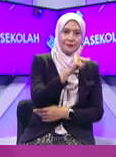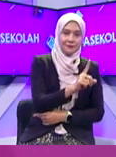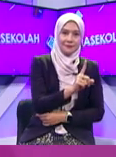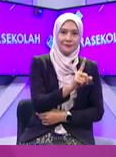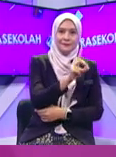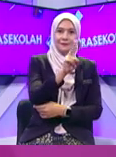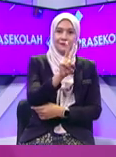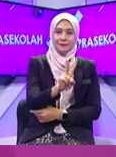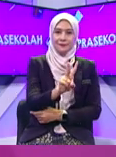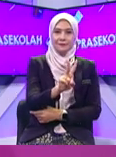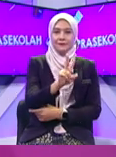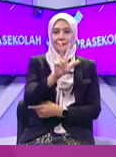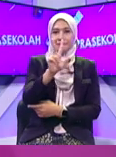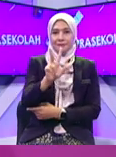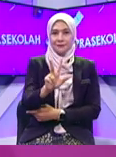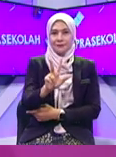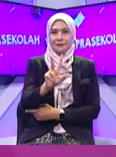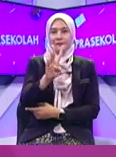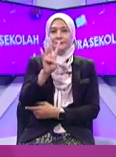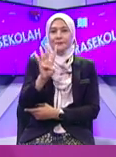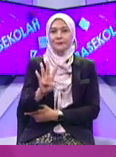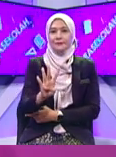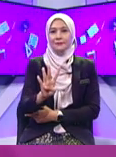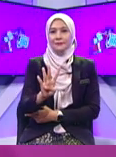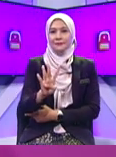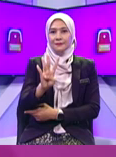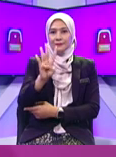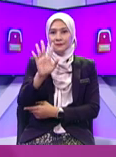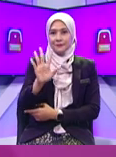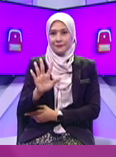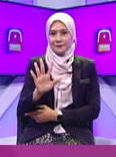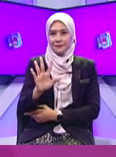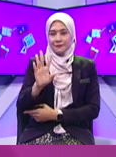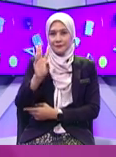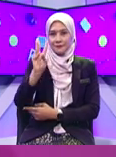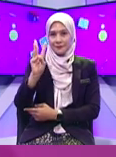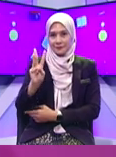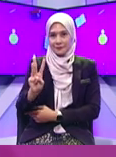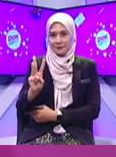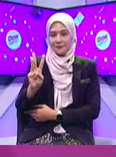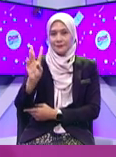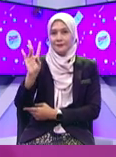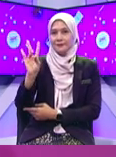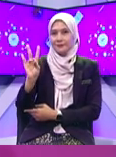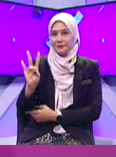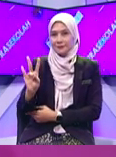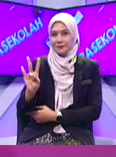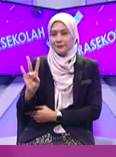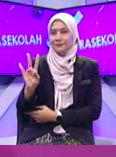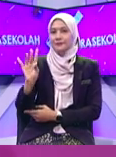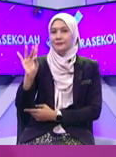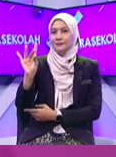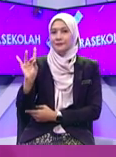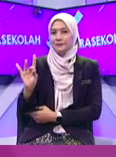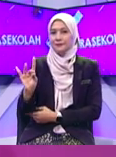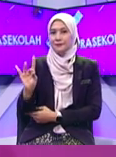dua tiga empat lima enam tujuh